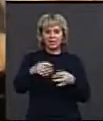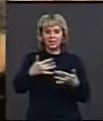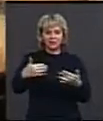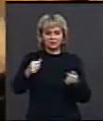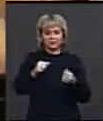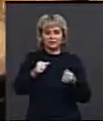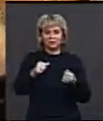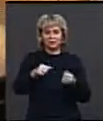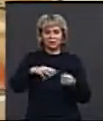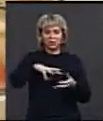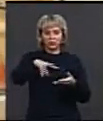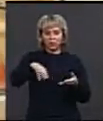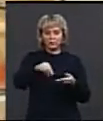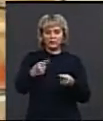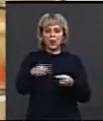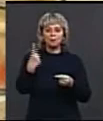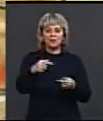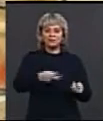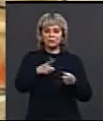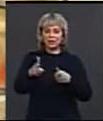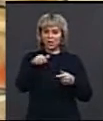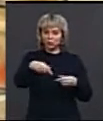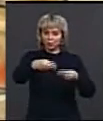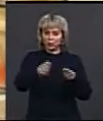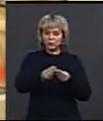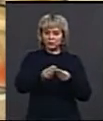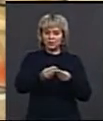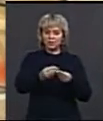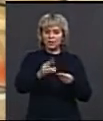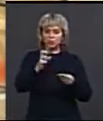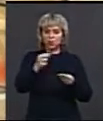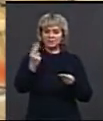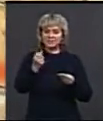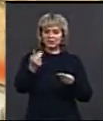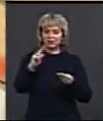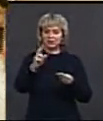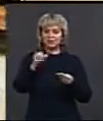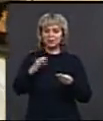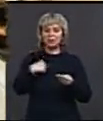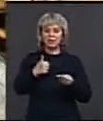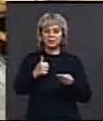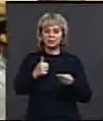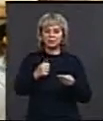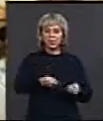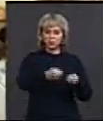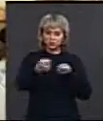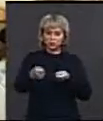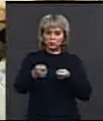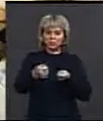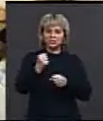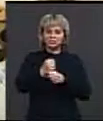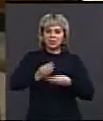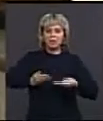разные фигуры. Вот они. Первое вот приготовленное блюдо, борцыки, мы несем,